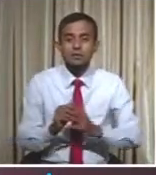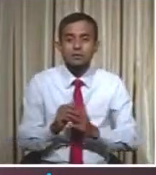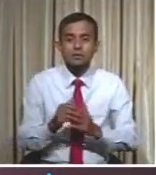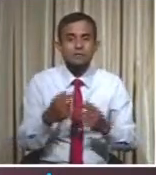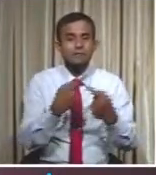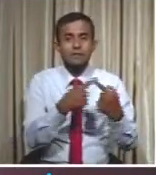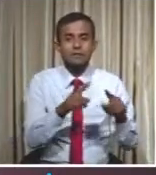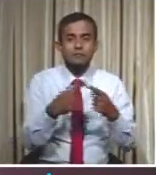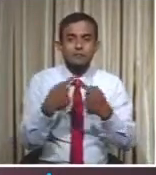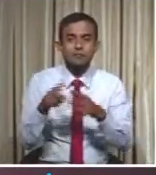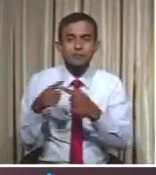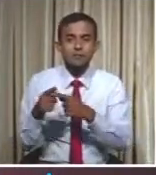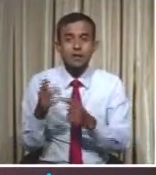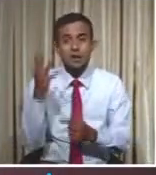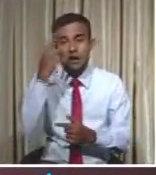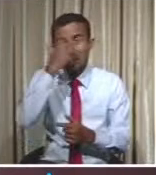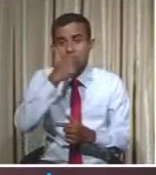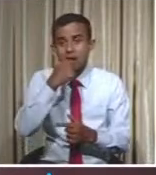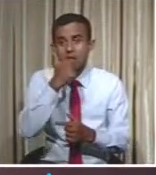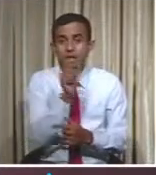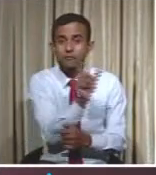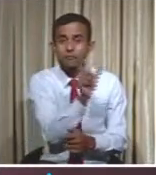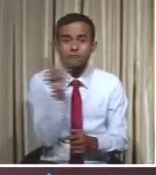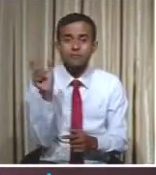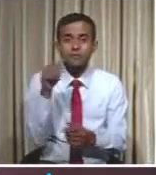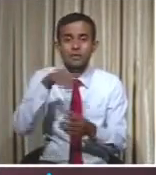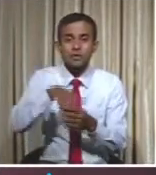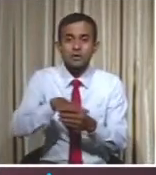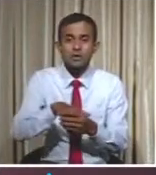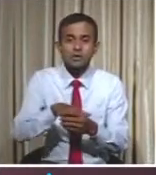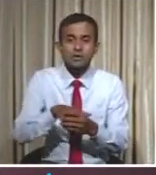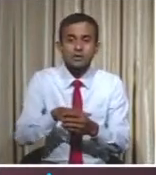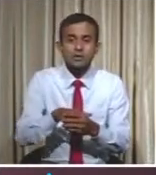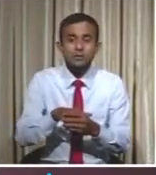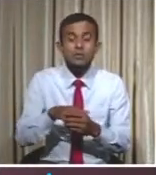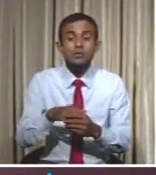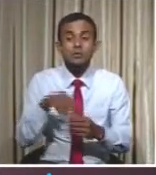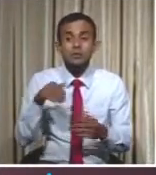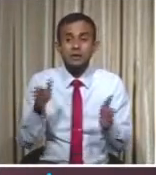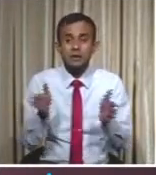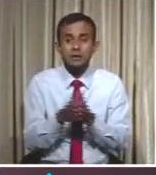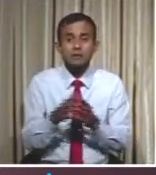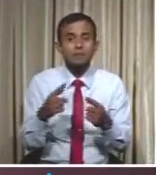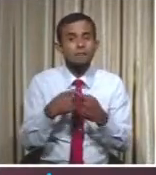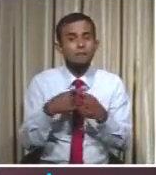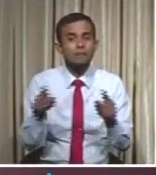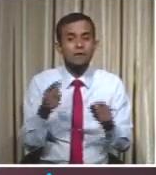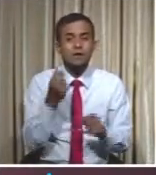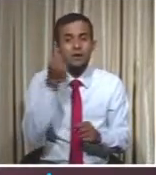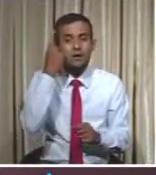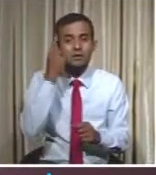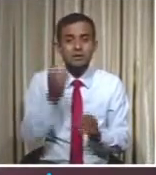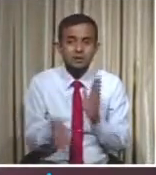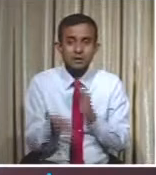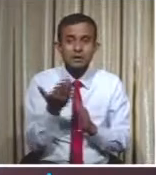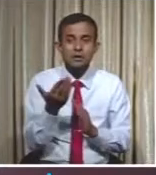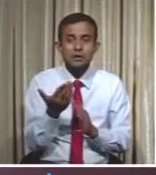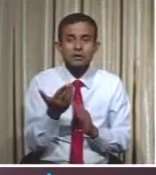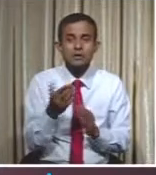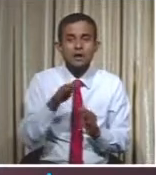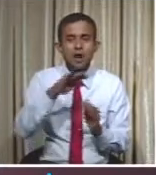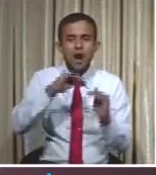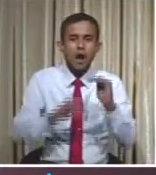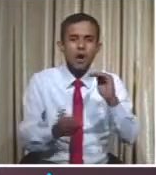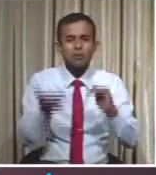විවිධ ලස්සන මාතෘකා යටතේ ස්ලෝගන්ස් එක්ක වෙන විදියකටත් කරන්නේ ඇත්තටම අඩු වැඩි